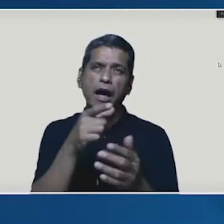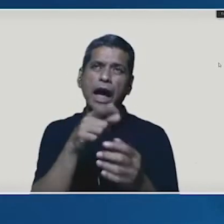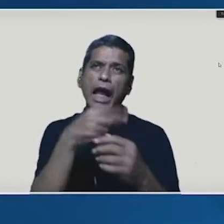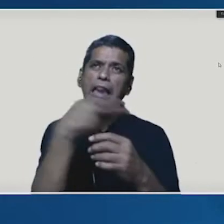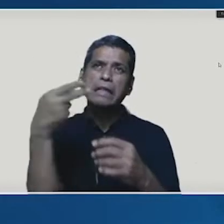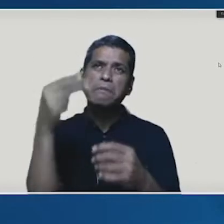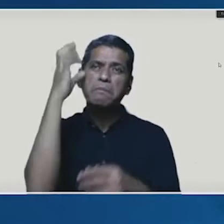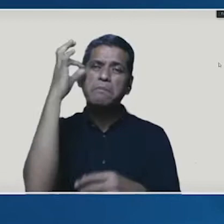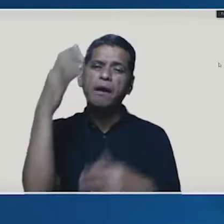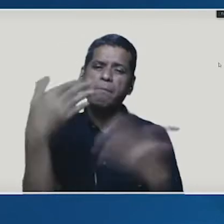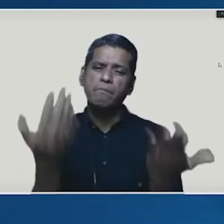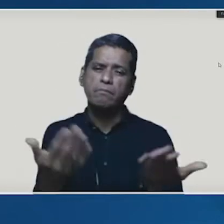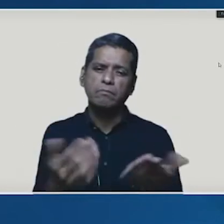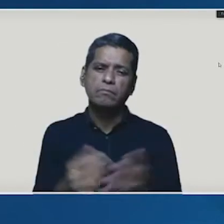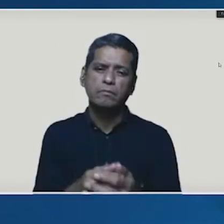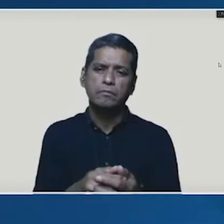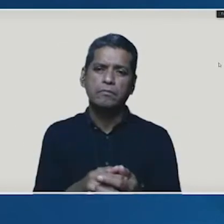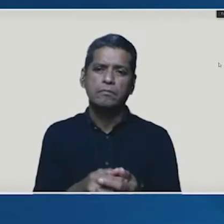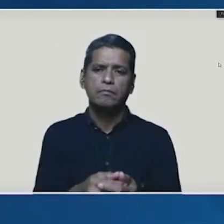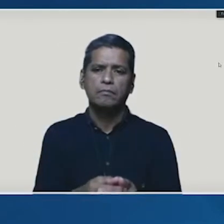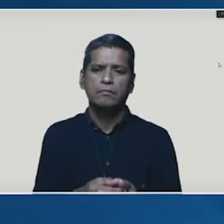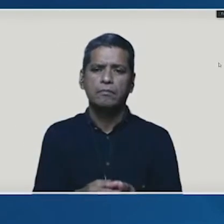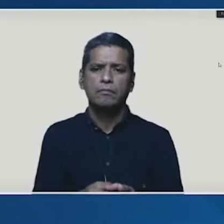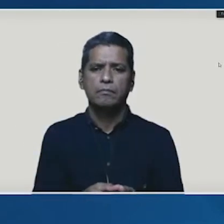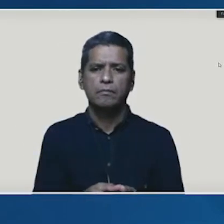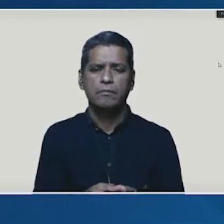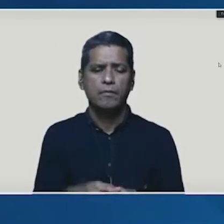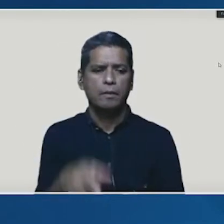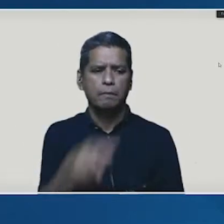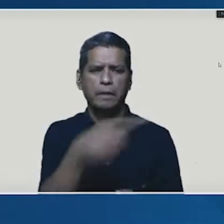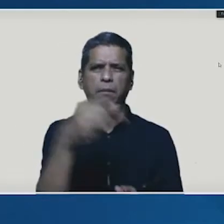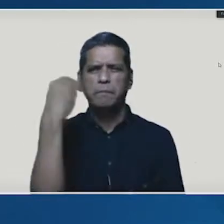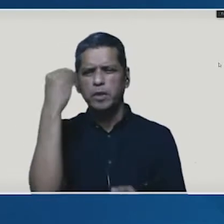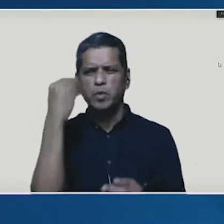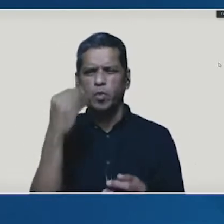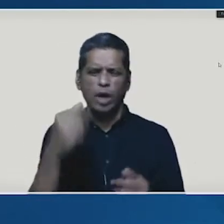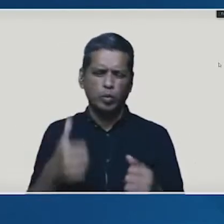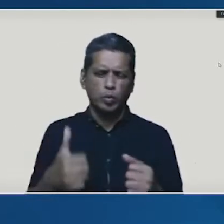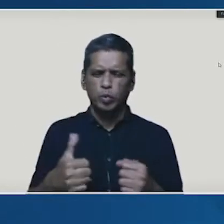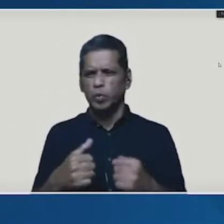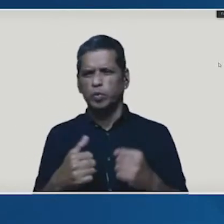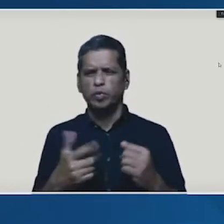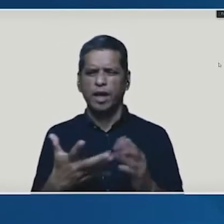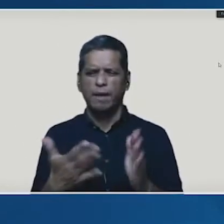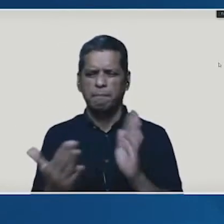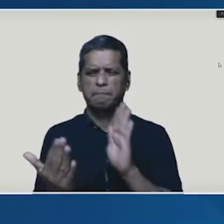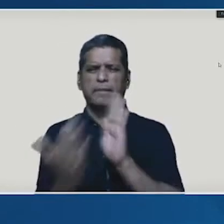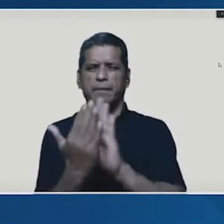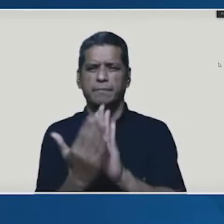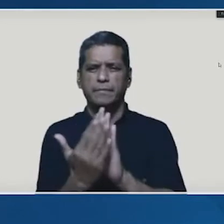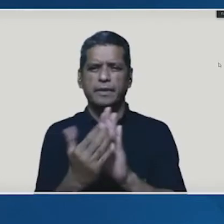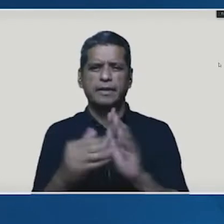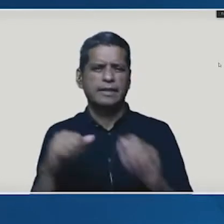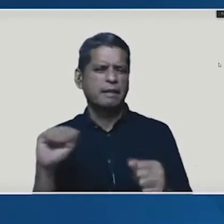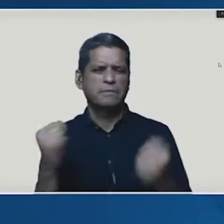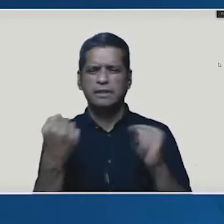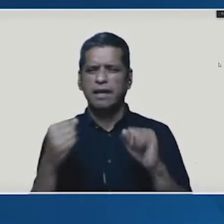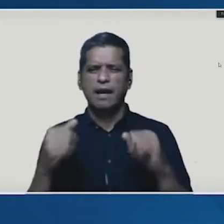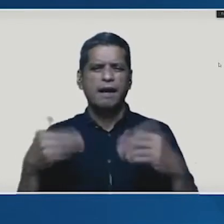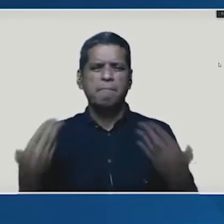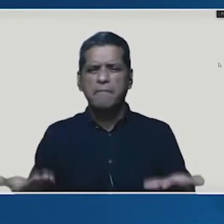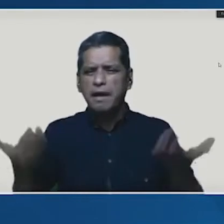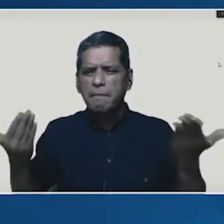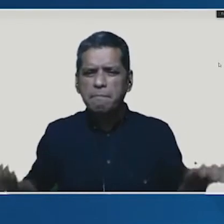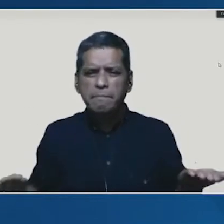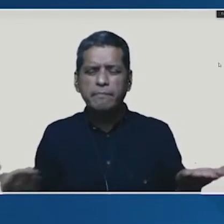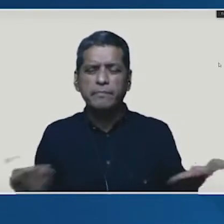mereka harus ngomong seperti itu kenapa karena kepepet karena mereka memang tidak bisa melakukan apa-apa terpaksa mereka